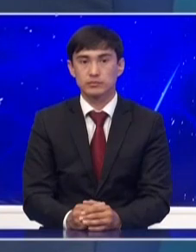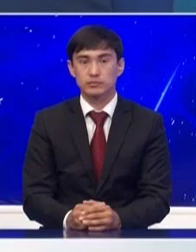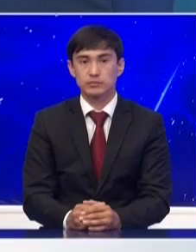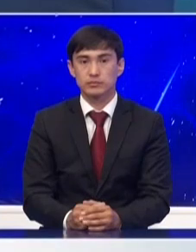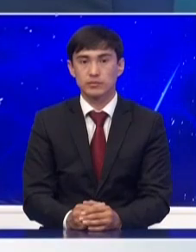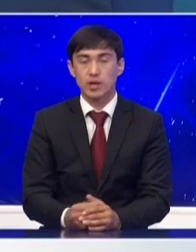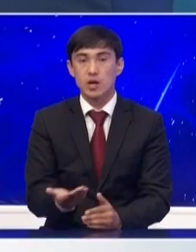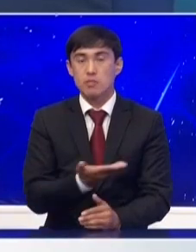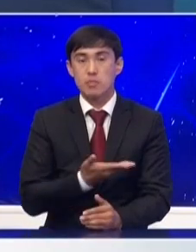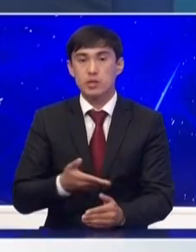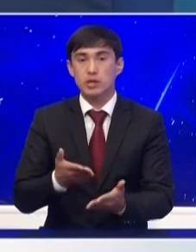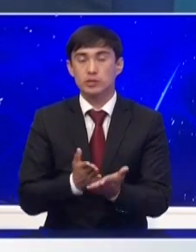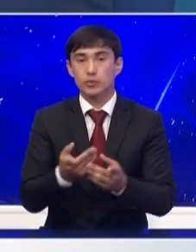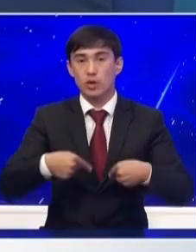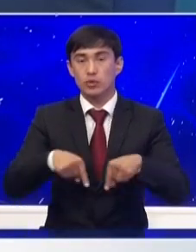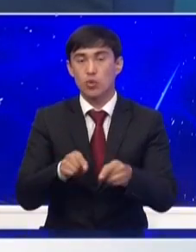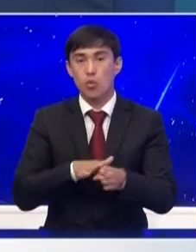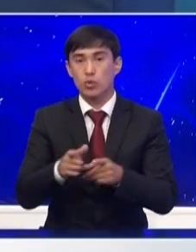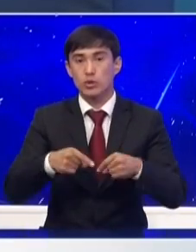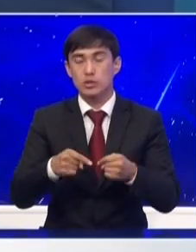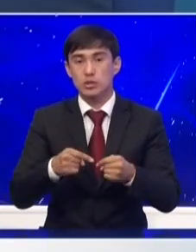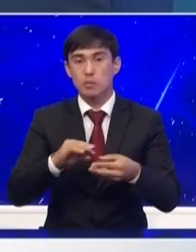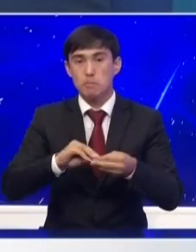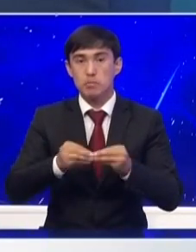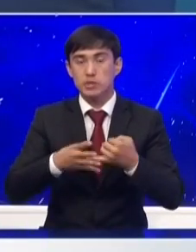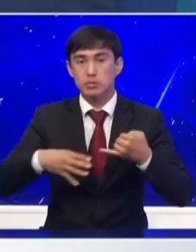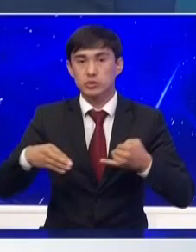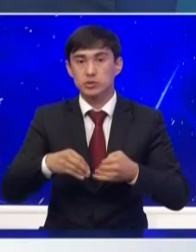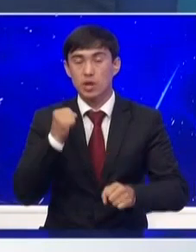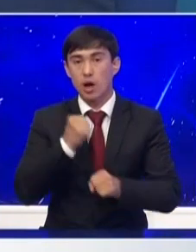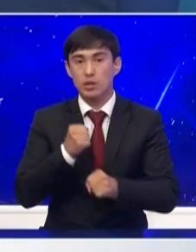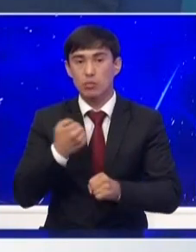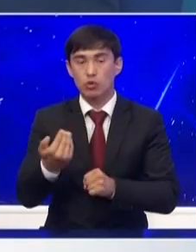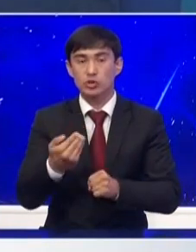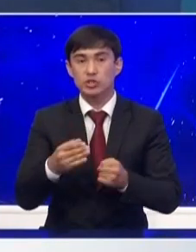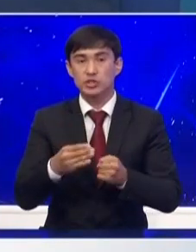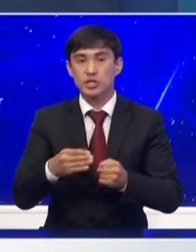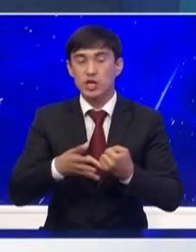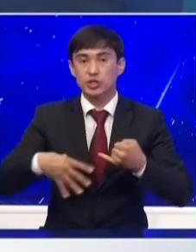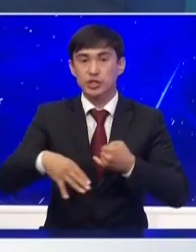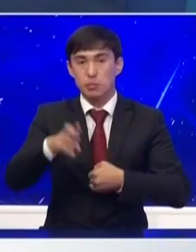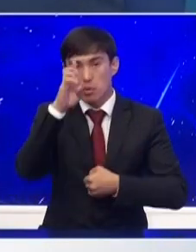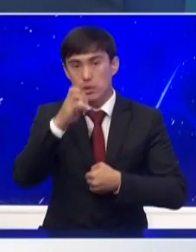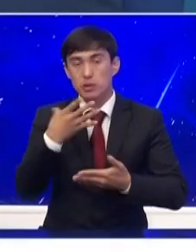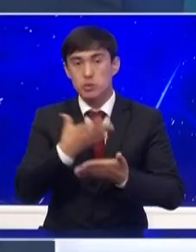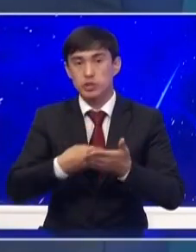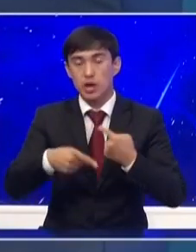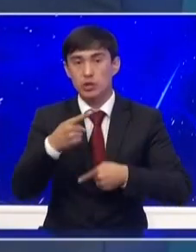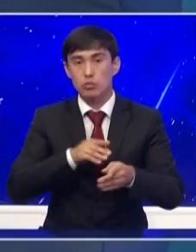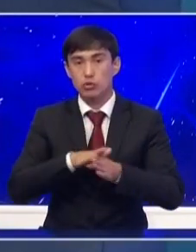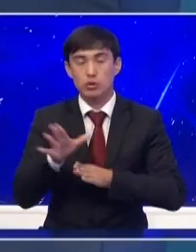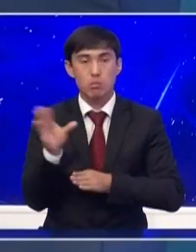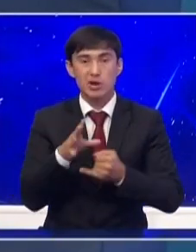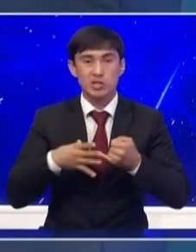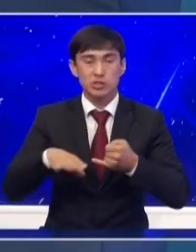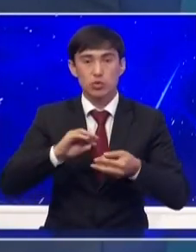Мен жергілікті атқарушы орган өкілдерінің жер мәселесі бойынша жұмысына қапалымын. Оның ішінде жерді мемлекет меншігіне қайтару бойынша. Барлық жерде